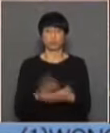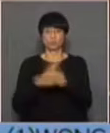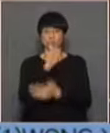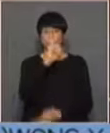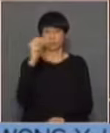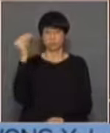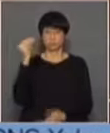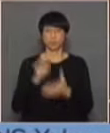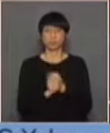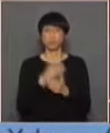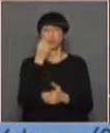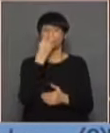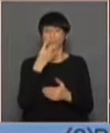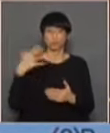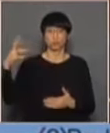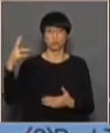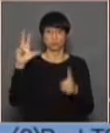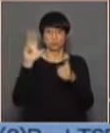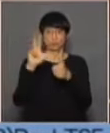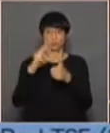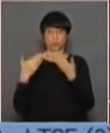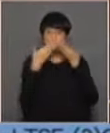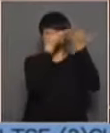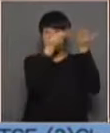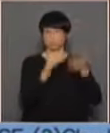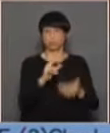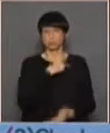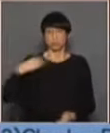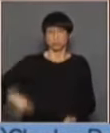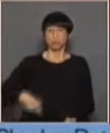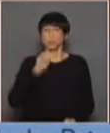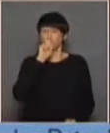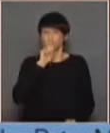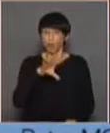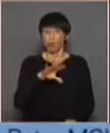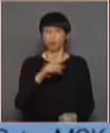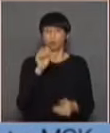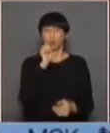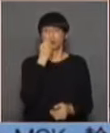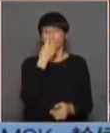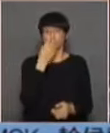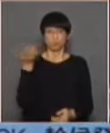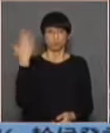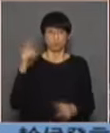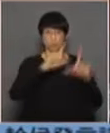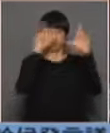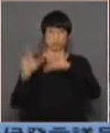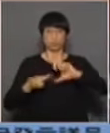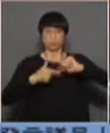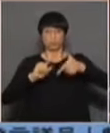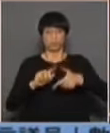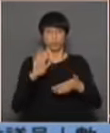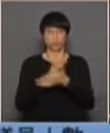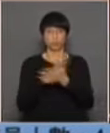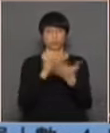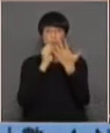1997年香港主权移交的时候，北京向港人保证原有生活方式50年不